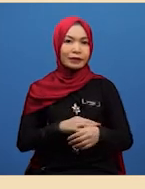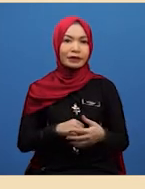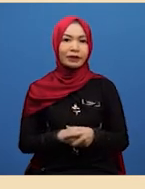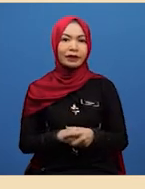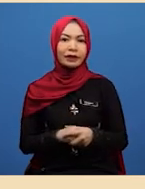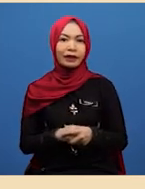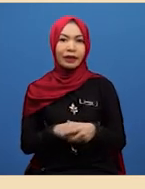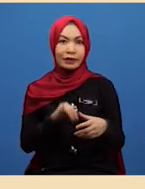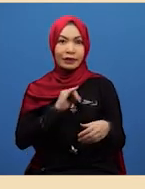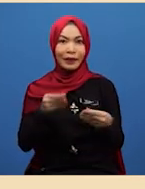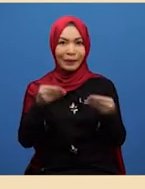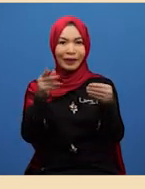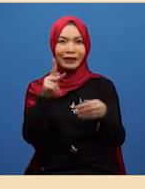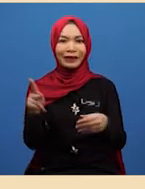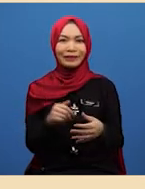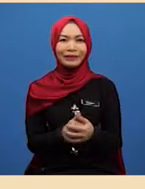sekarang.